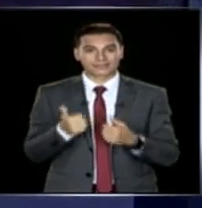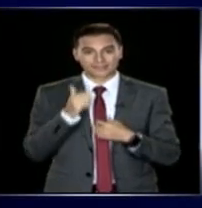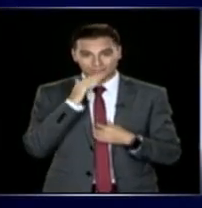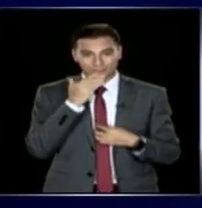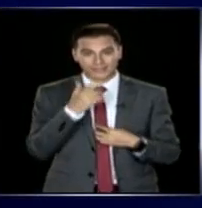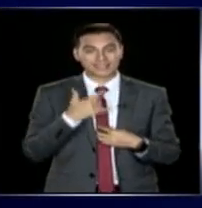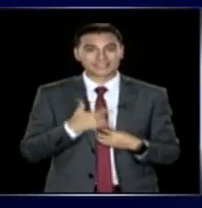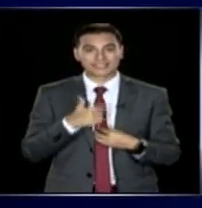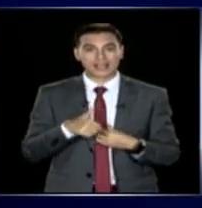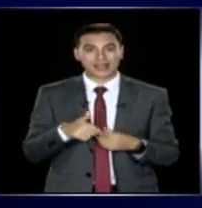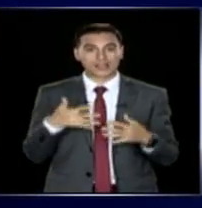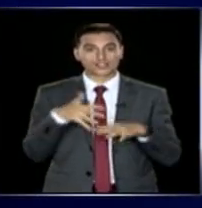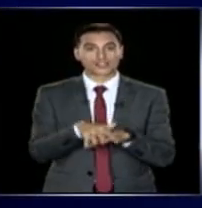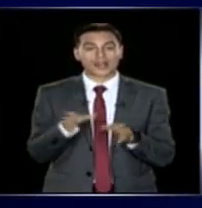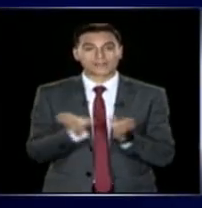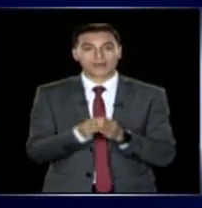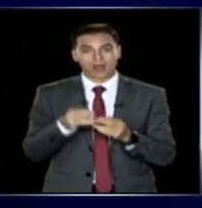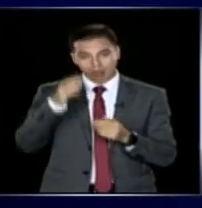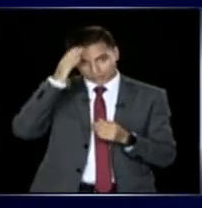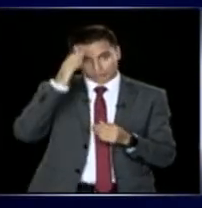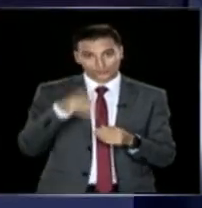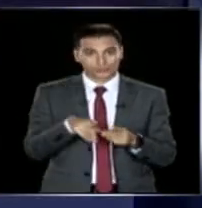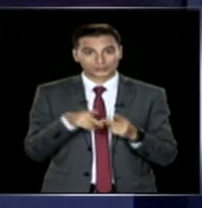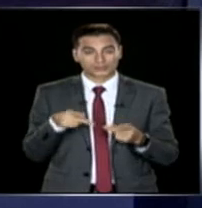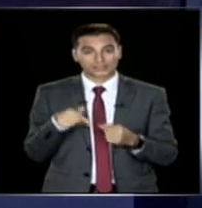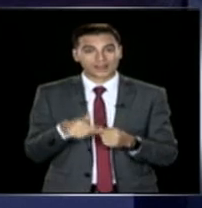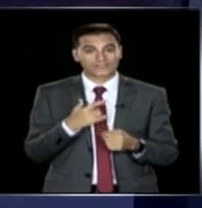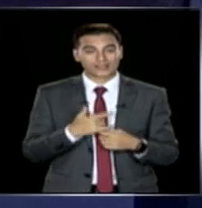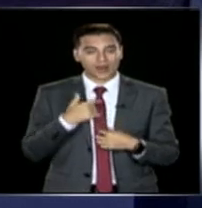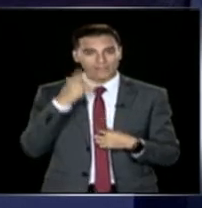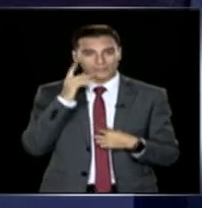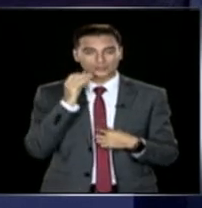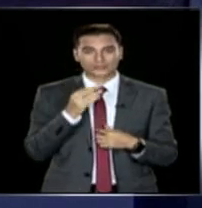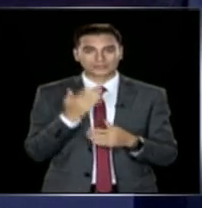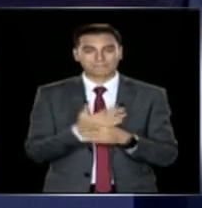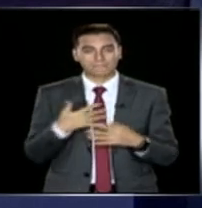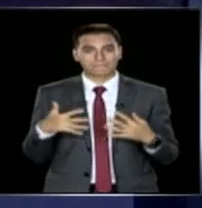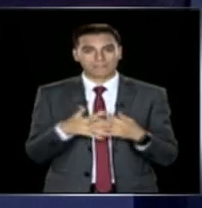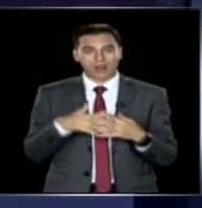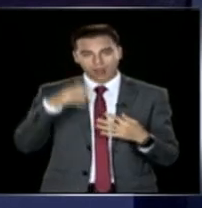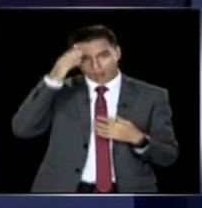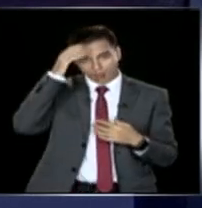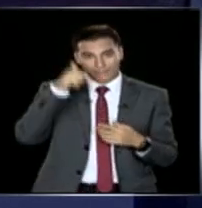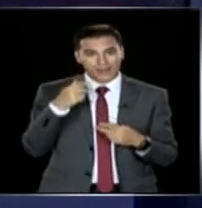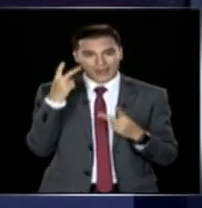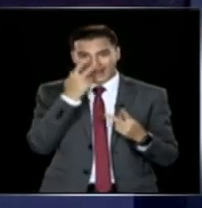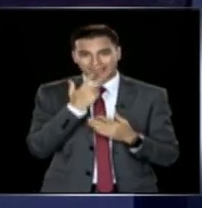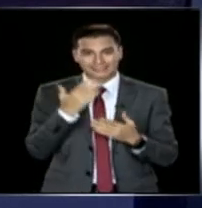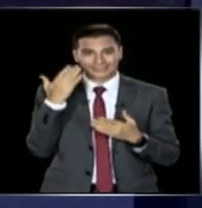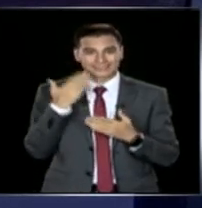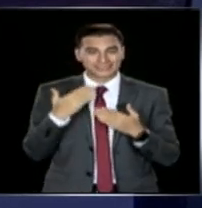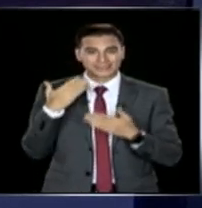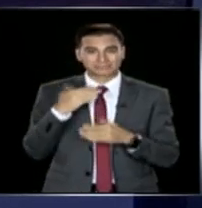تمام. احساسك ايه وانت بتشارك في القادرون باختلاف؟ مبسوط جدا طبعا ان انا موجود في العباقرة، ده كان حلمي بالنسبه